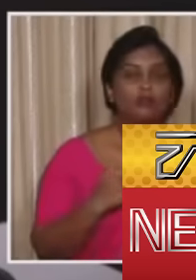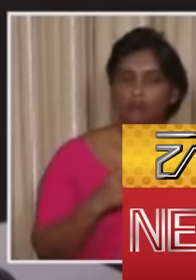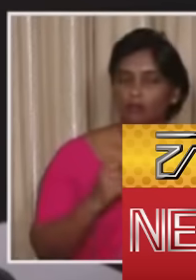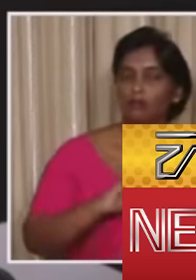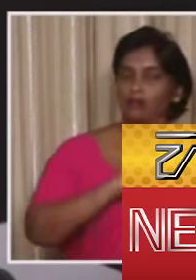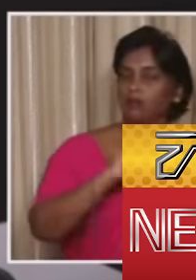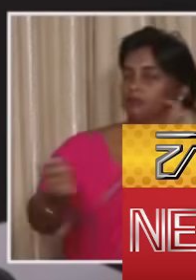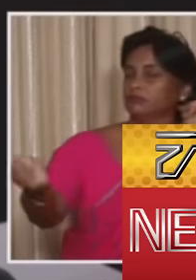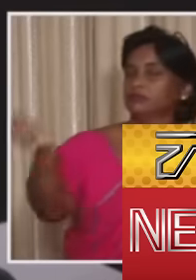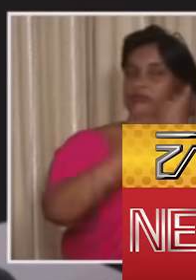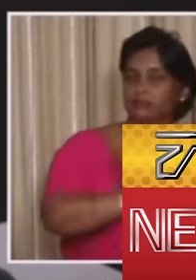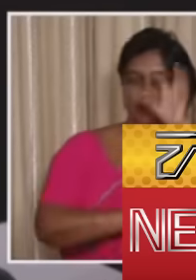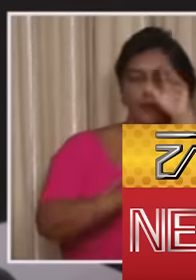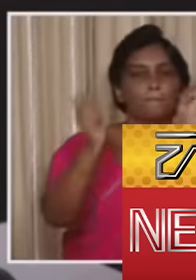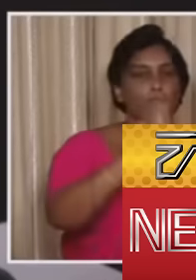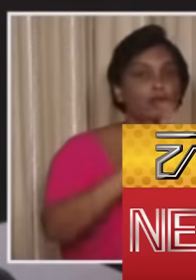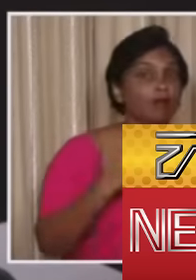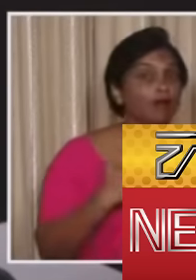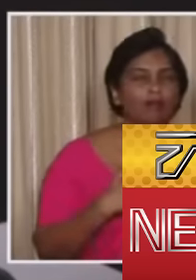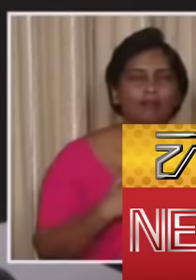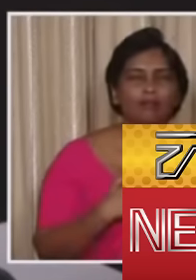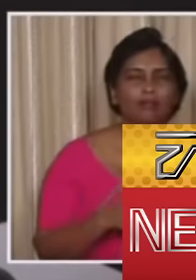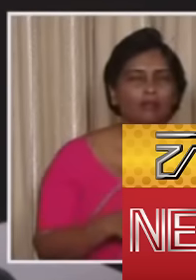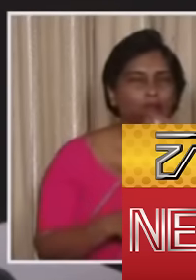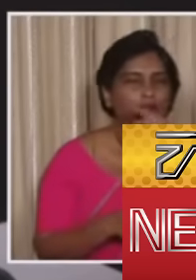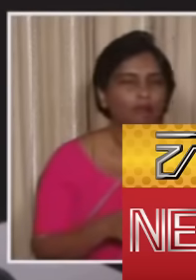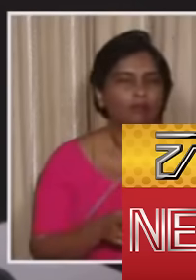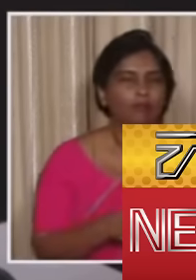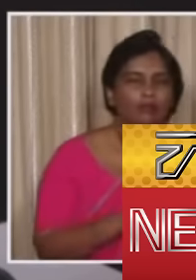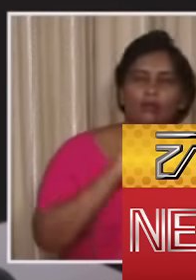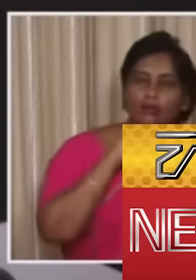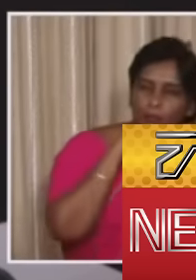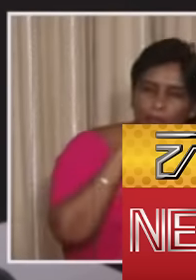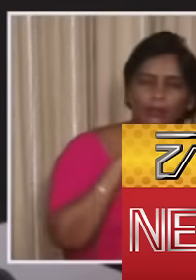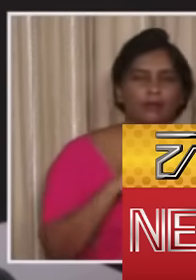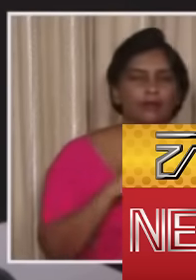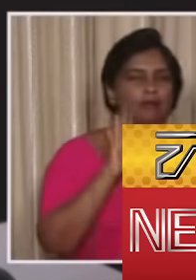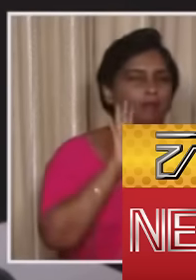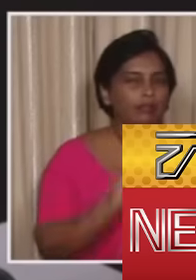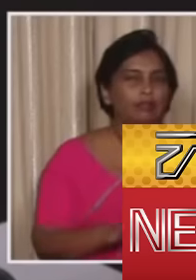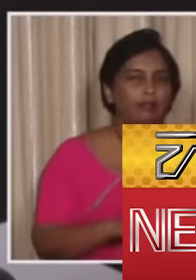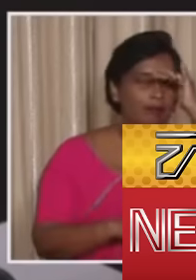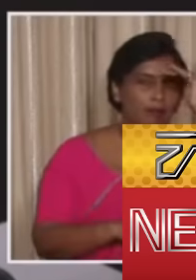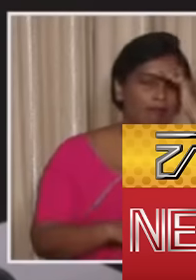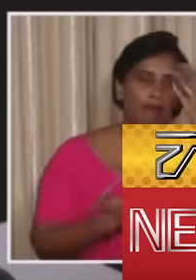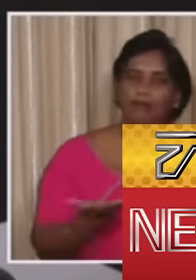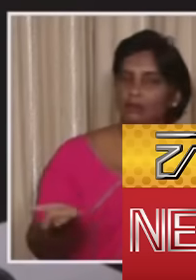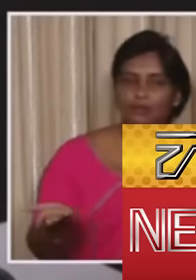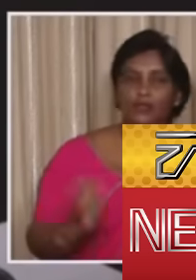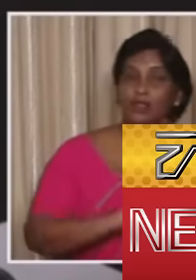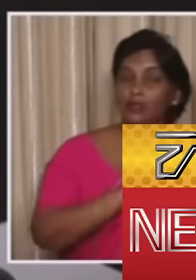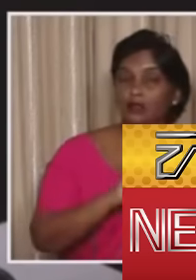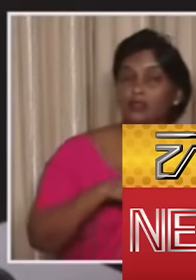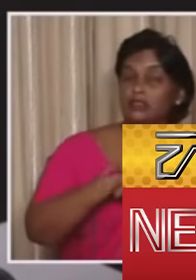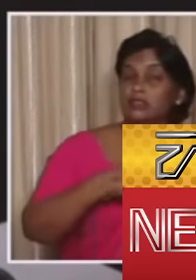රට පරිවර්තනය කරේ හැබැයි අපිට තිබුණ නිවට නියාලු යටත්තුණු ජාතික නායකයෝ ඒ නිසා අපේ රටේ